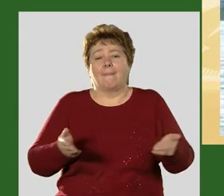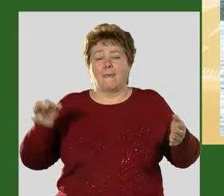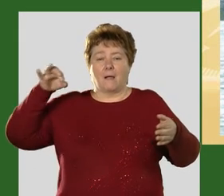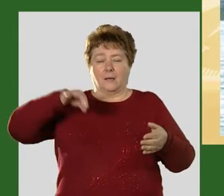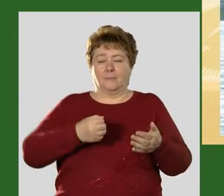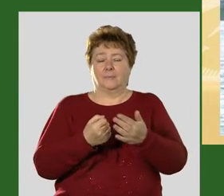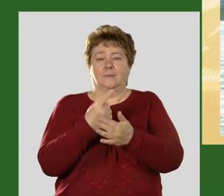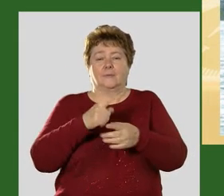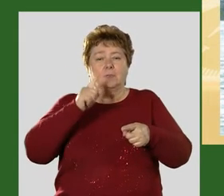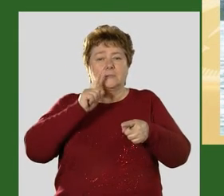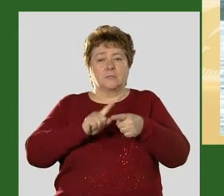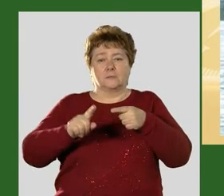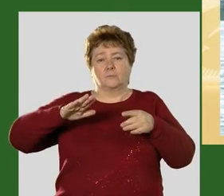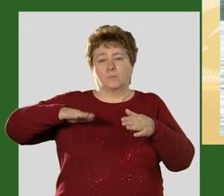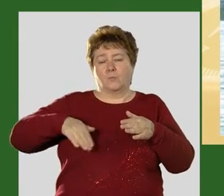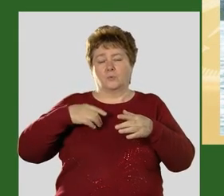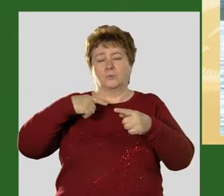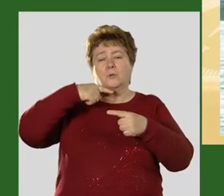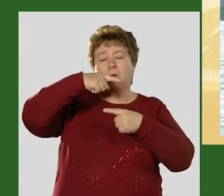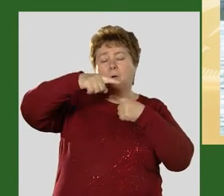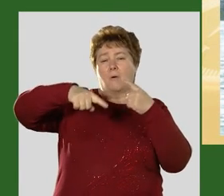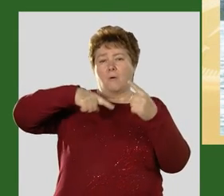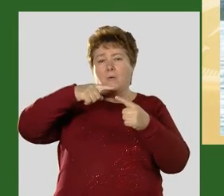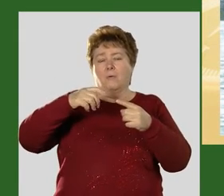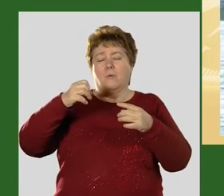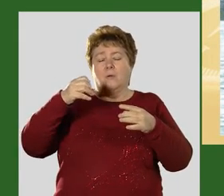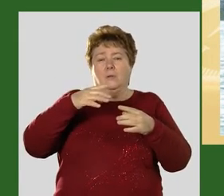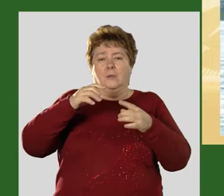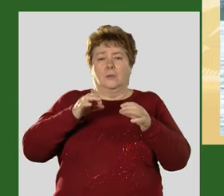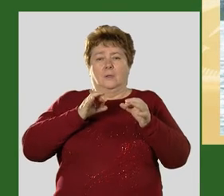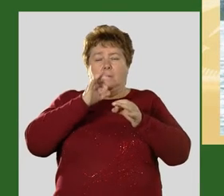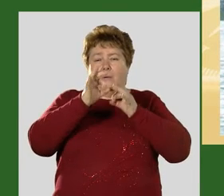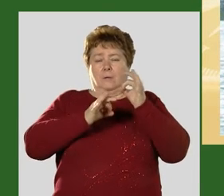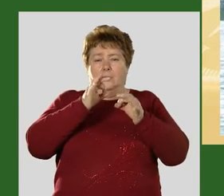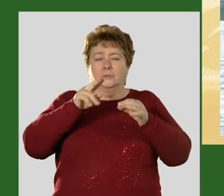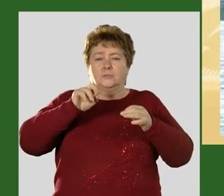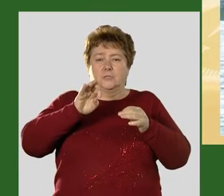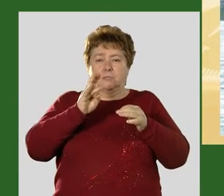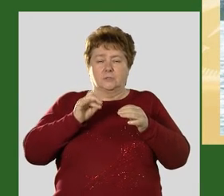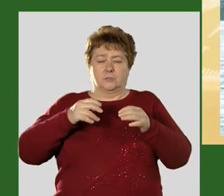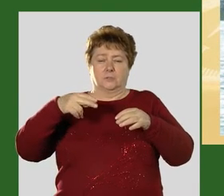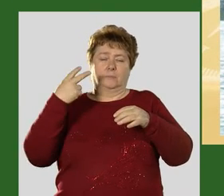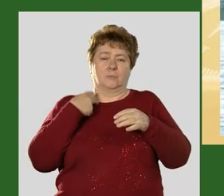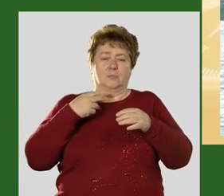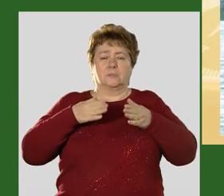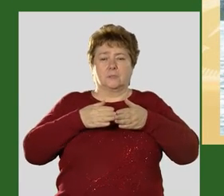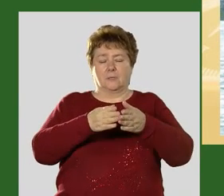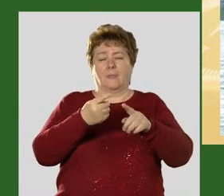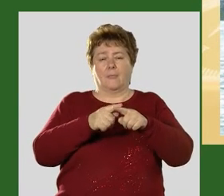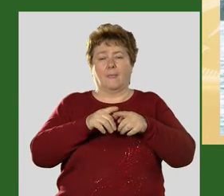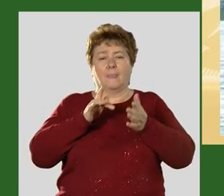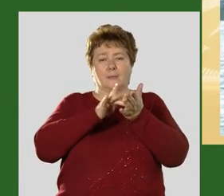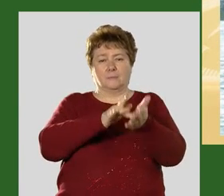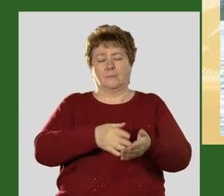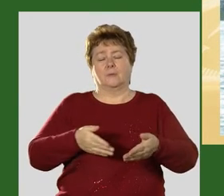океана появилась сразу после кругосветной экспедиции британского корабля «Челленджер». Эта